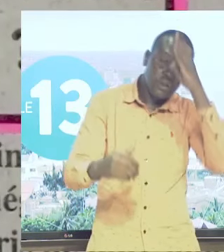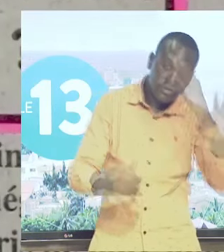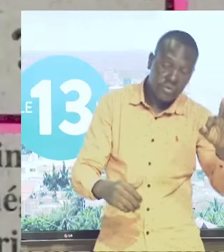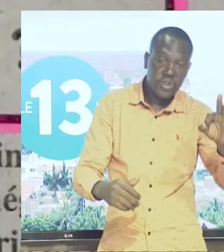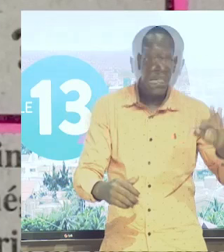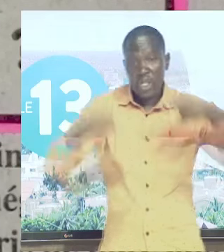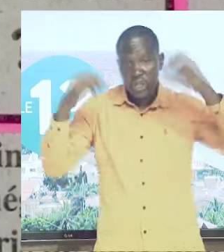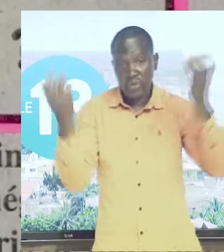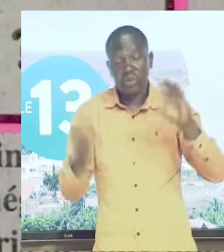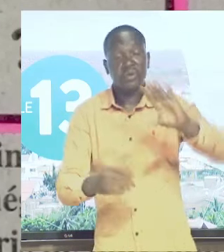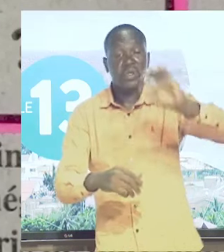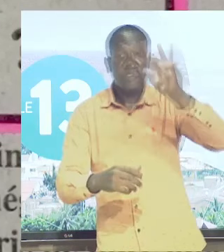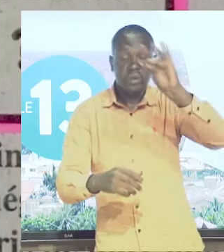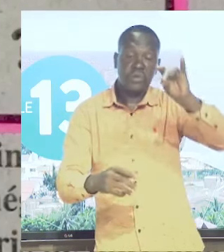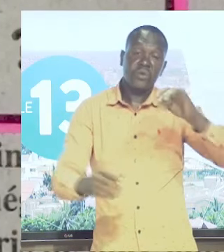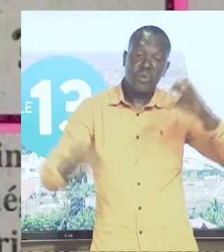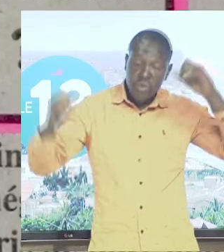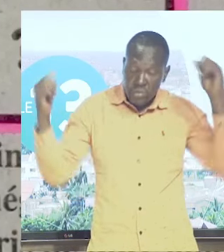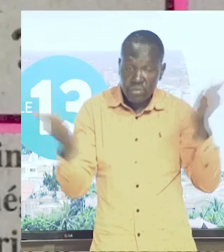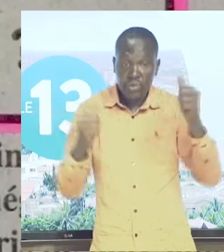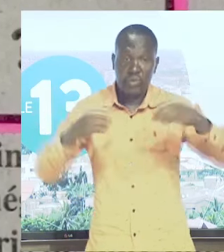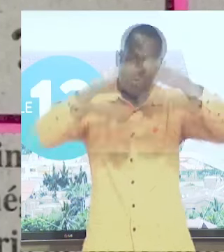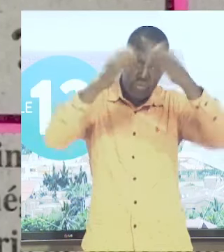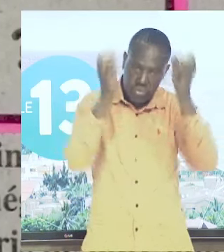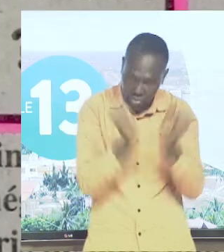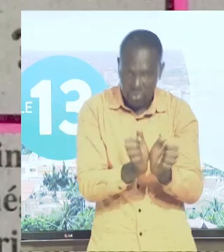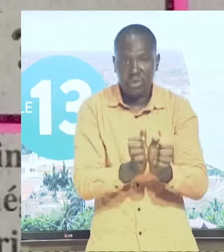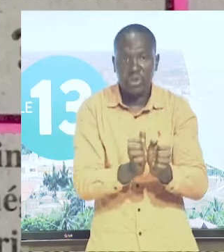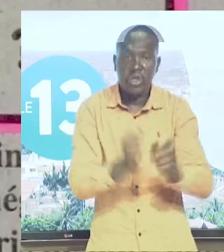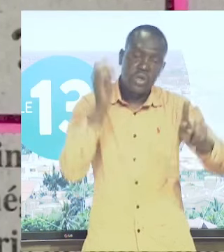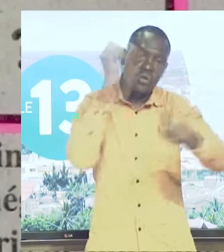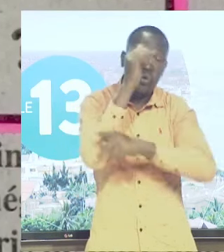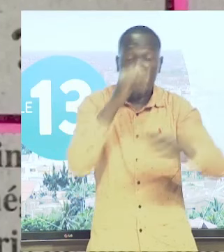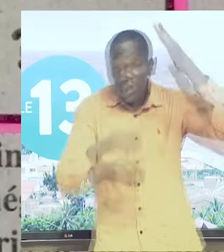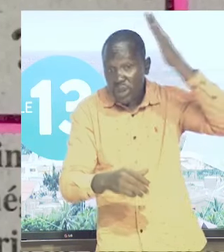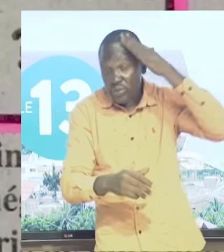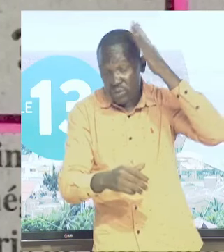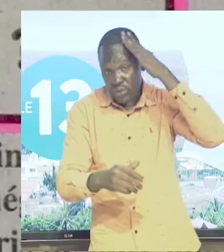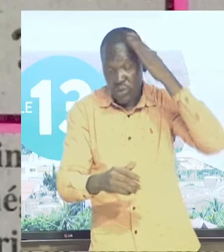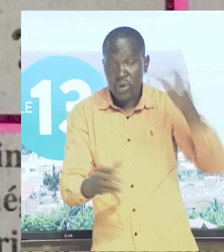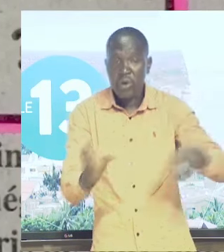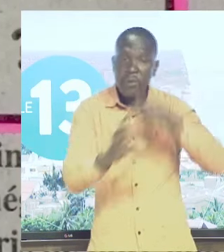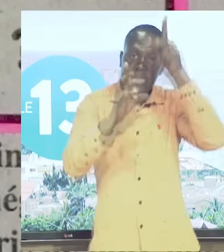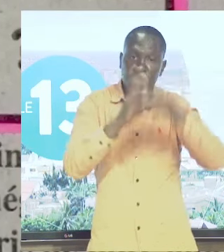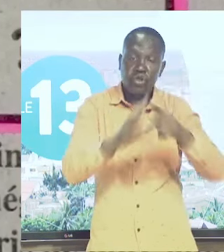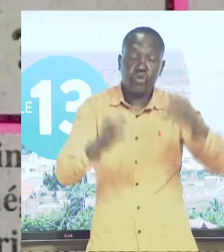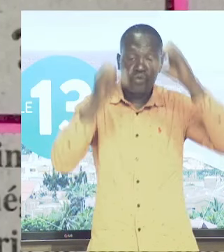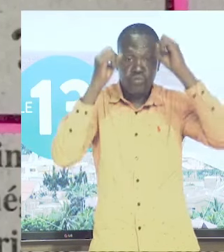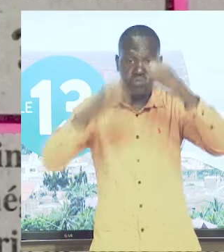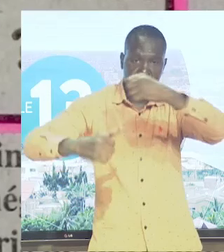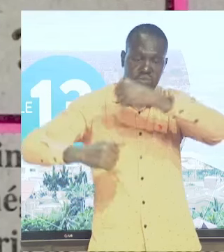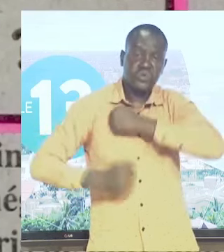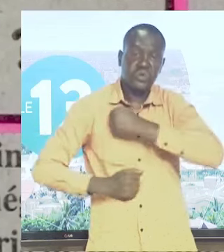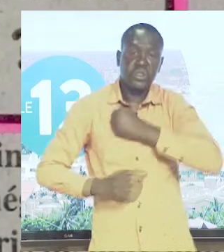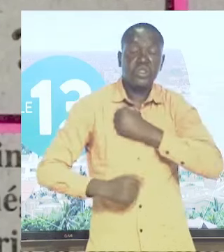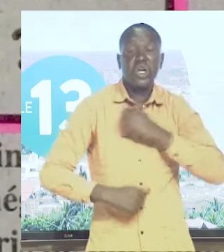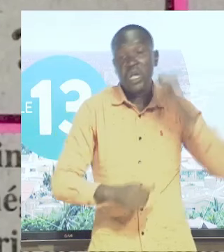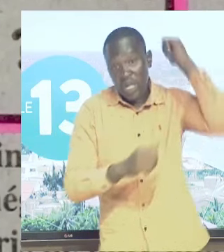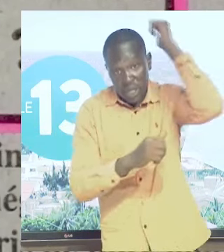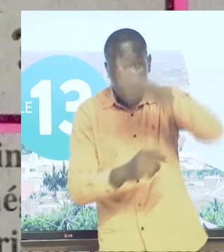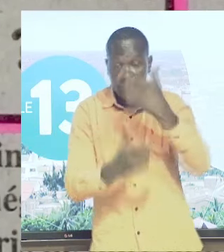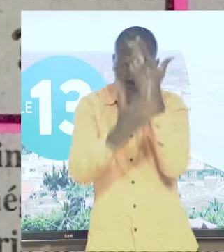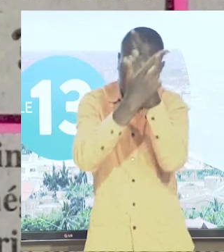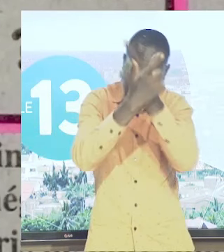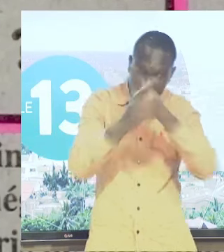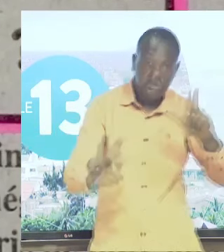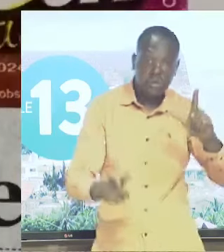commémoration du 80e anniversaire du débarquement de Provence qui a connu la participation de nombreux soldats africains à la libération de l'ancienne